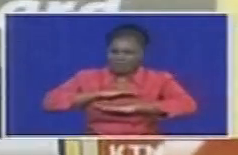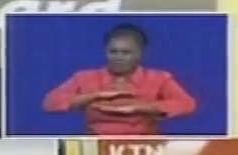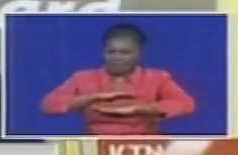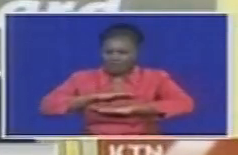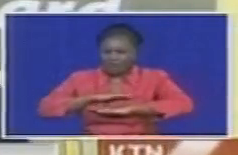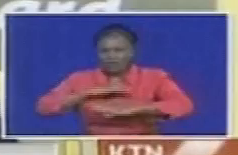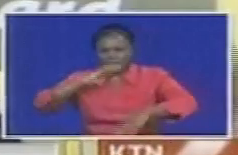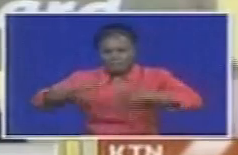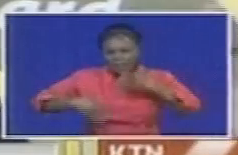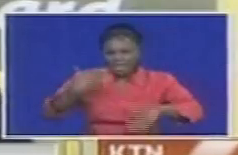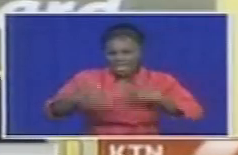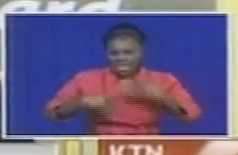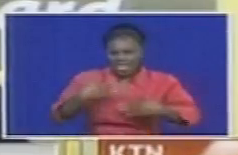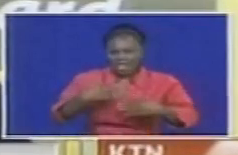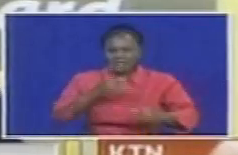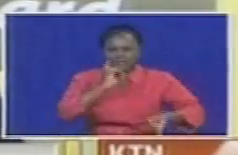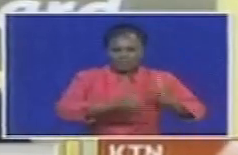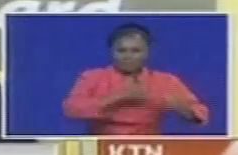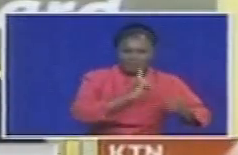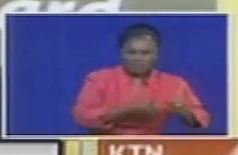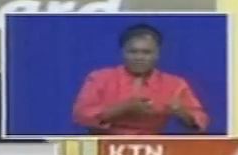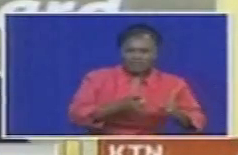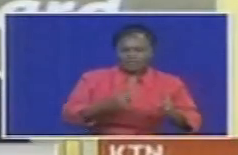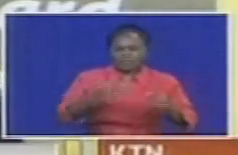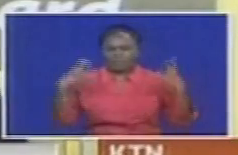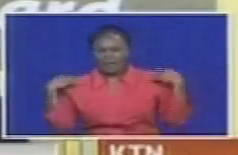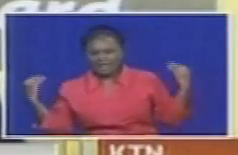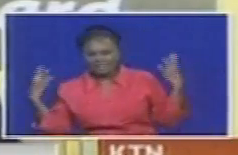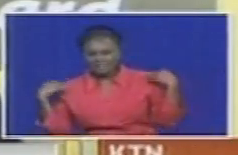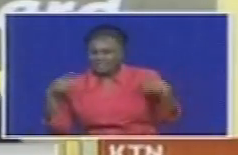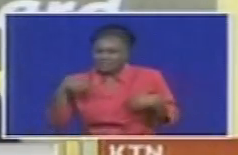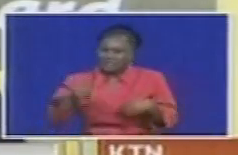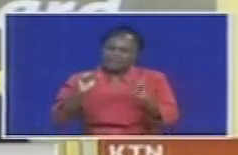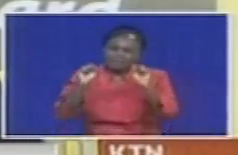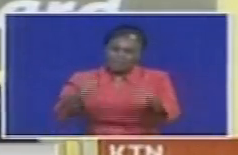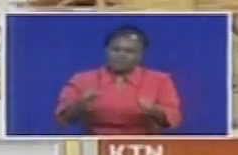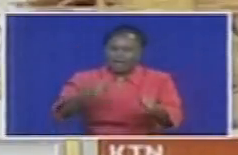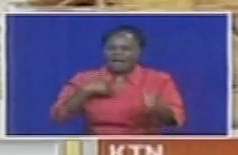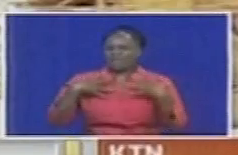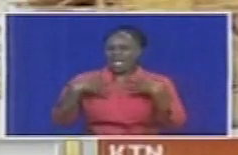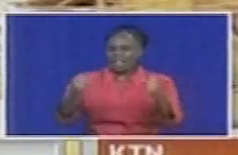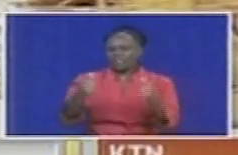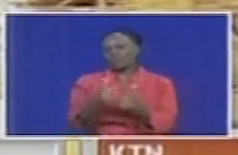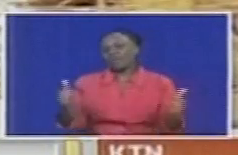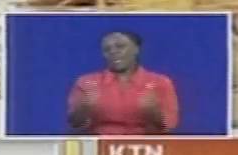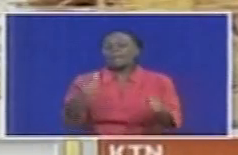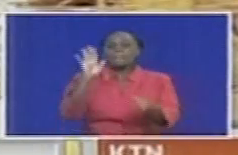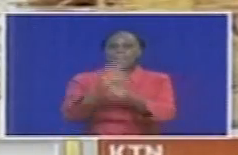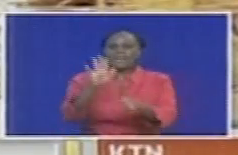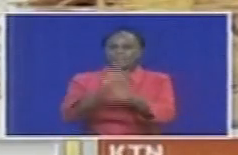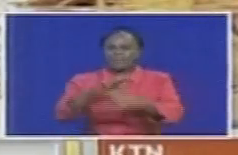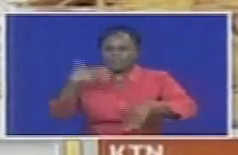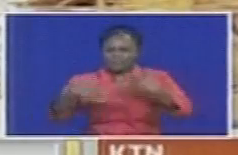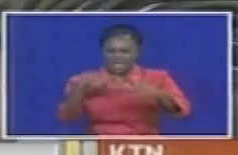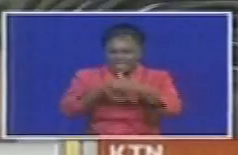wa kucheza, wa kukimbia, wa kufanya mazoezi ili waweze kuwa na afya njema. Wengi wanacheza michezo ya